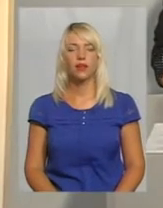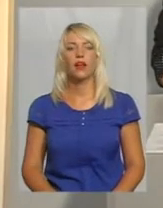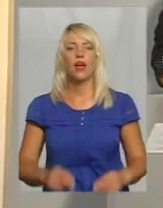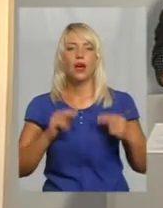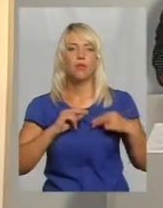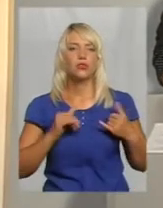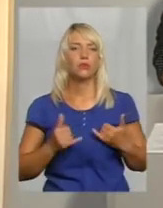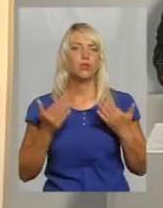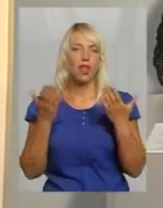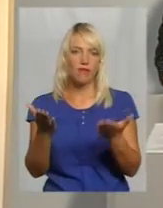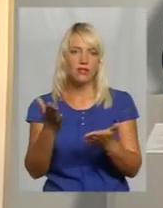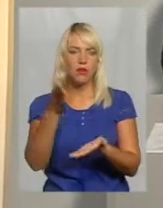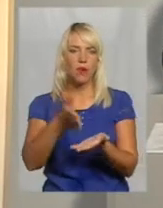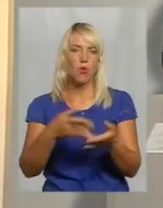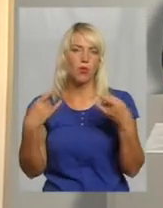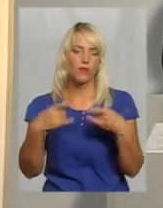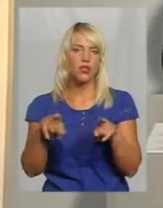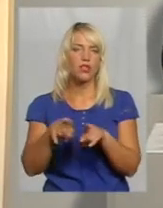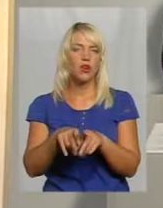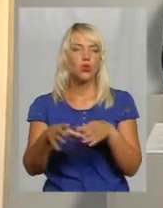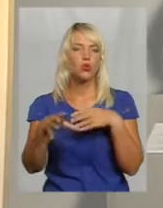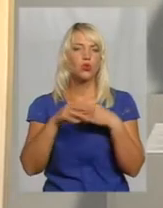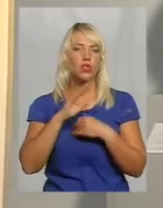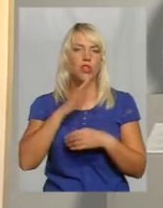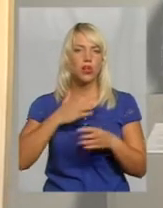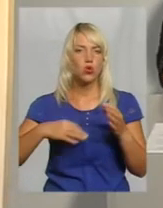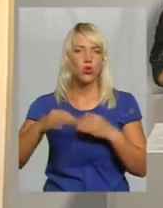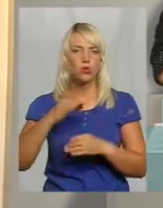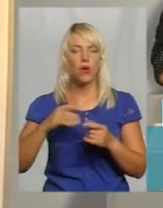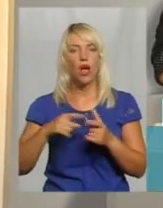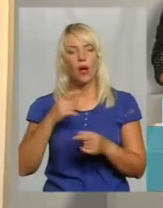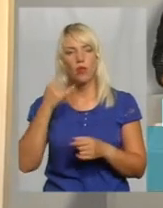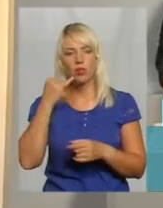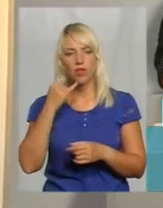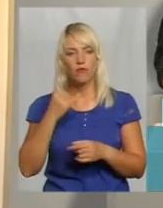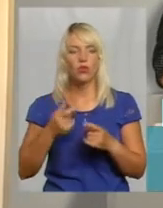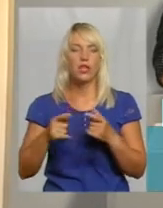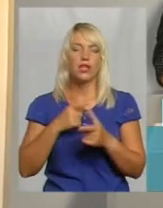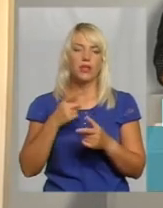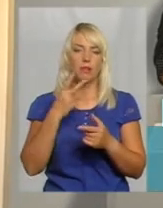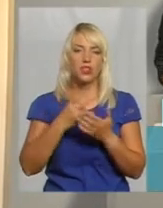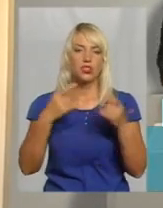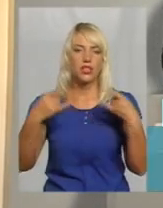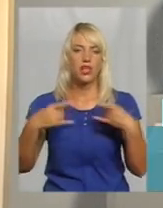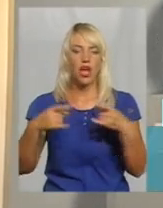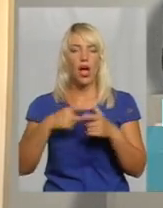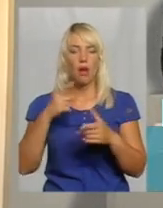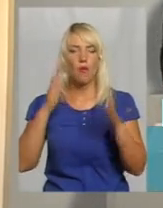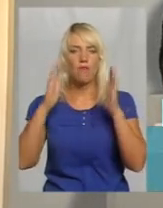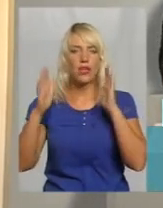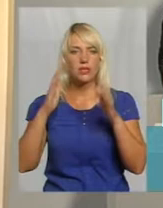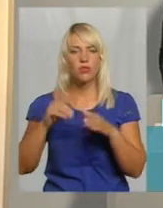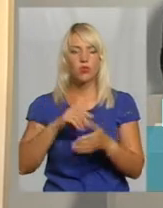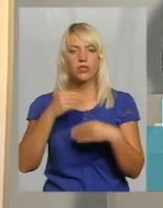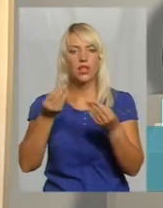Працюємо для вас у прямому ефірі, тому також долучайтесь до розмови або телефоном, який бачите на екранах, або у соцмережі Facebook. Ставте